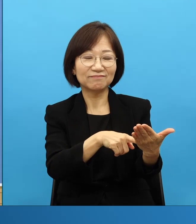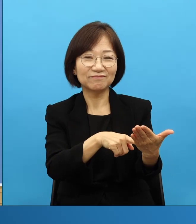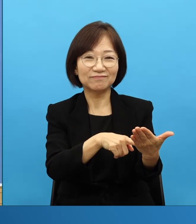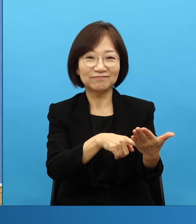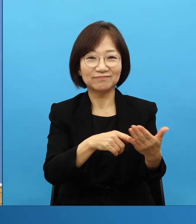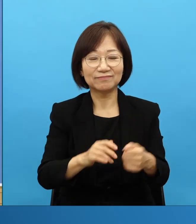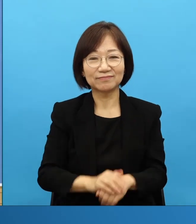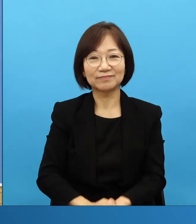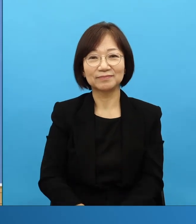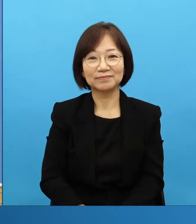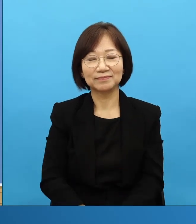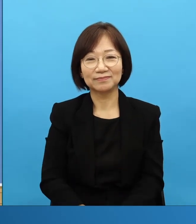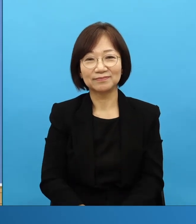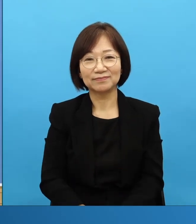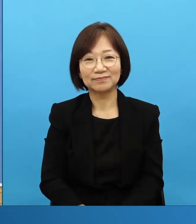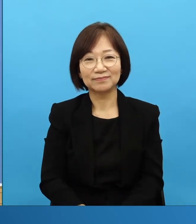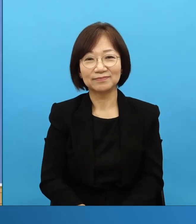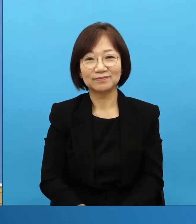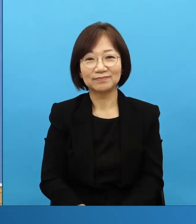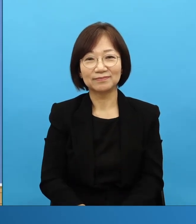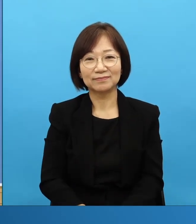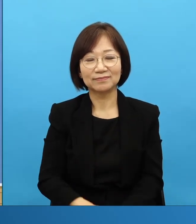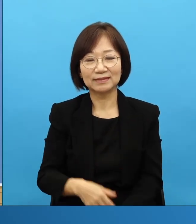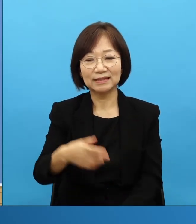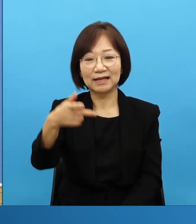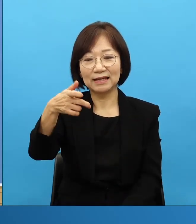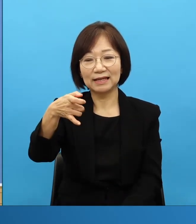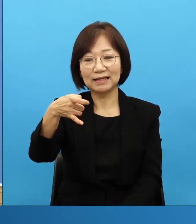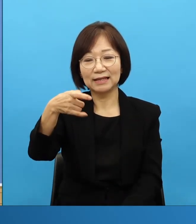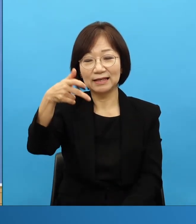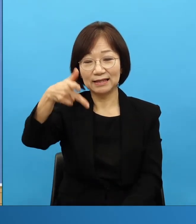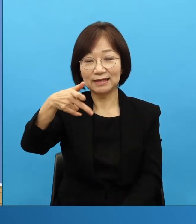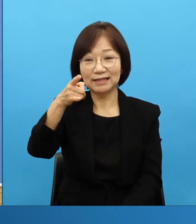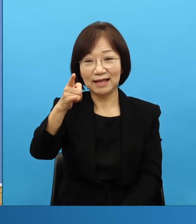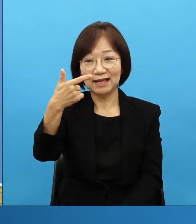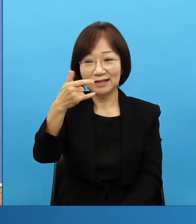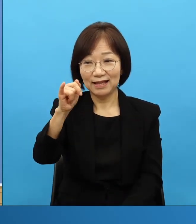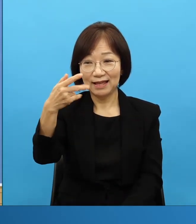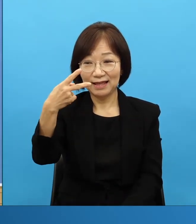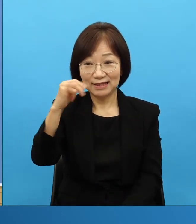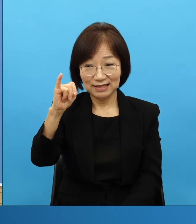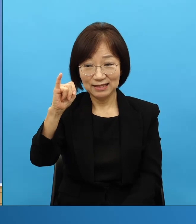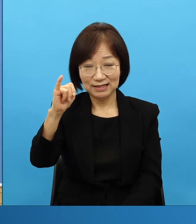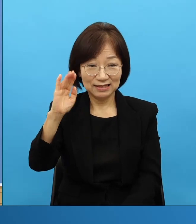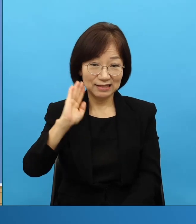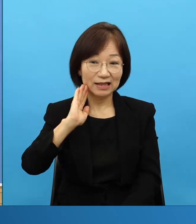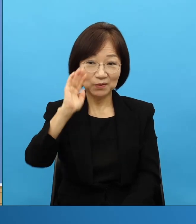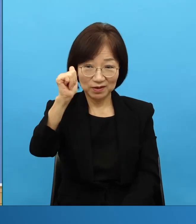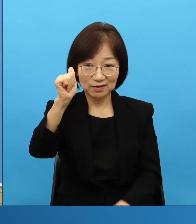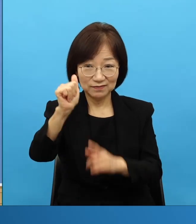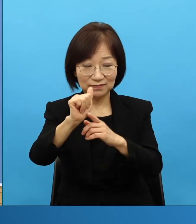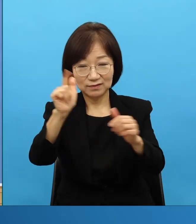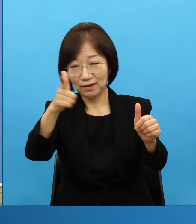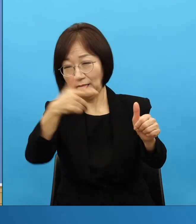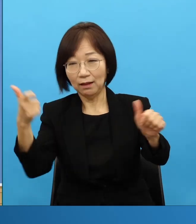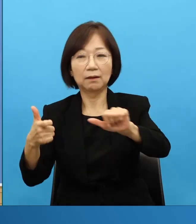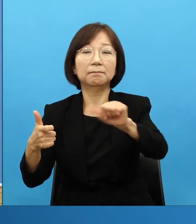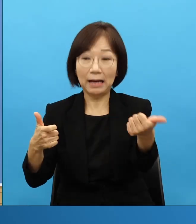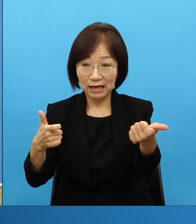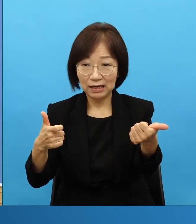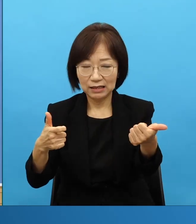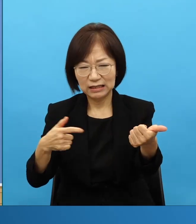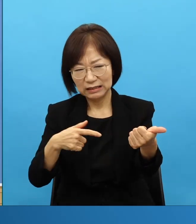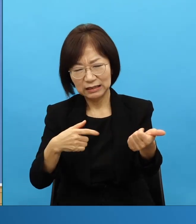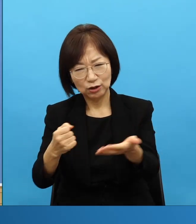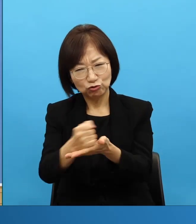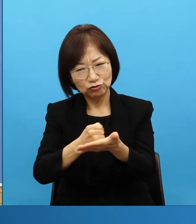총 맞고 돌아가셨는데 뭐 꼭 우연이겠냐 저는 그렇게 생각합니다. You know, of course he was assassinated. And for me personally, I wonder if that was a